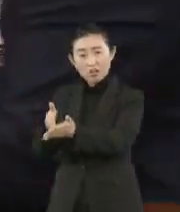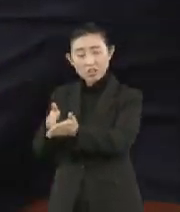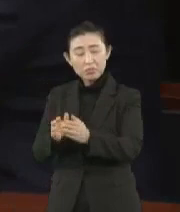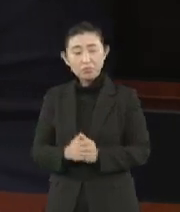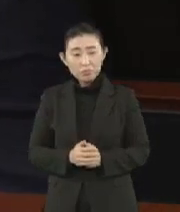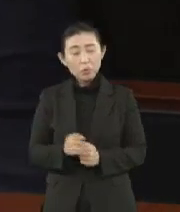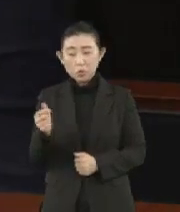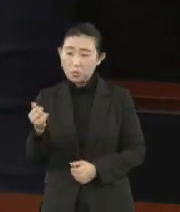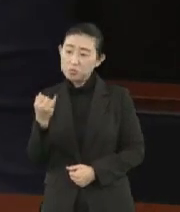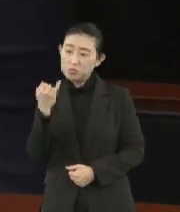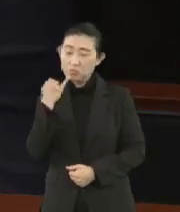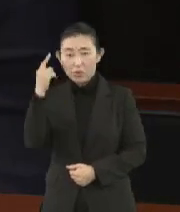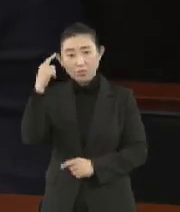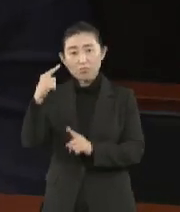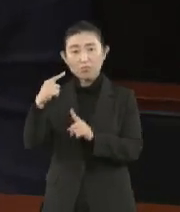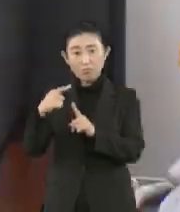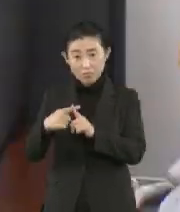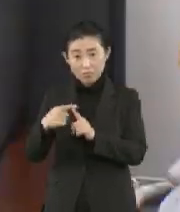답변도 받았다는 겁니다.